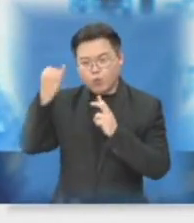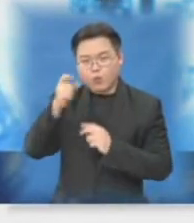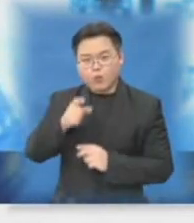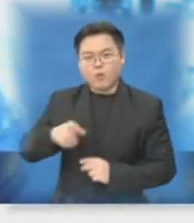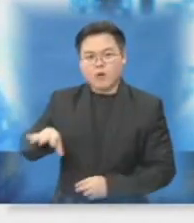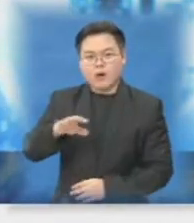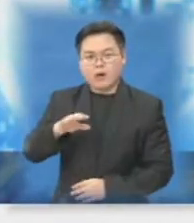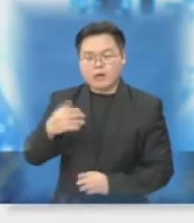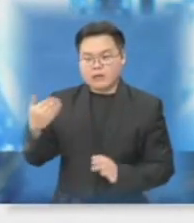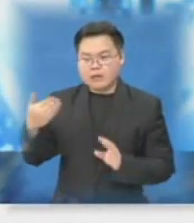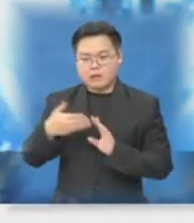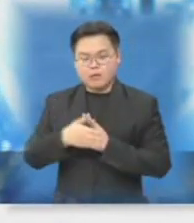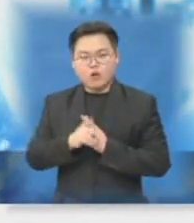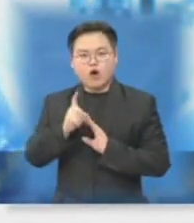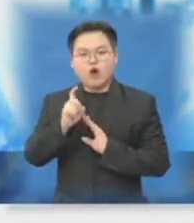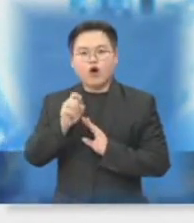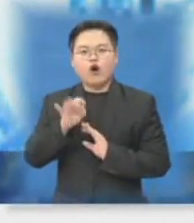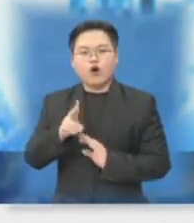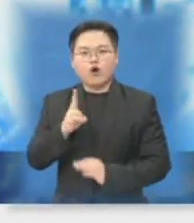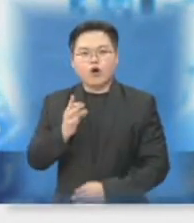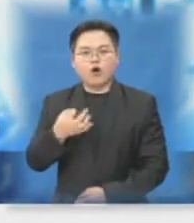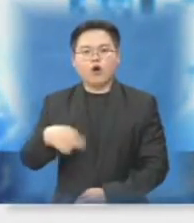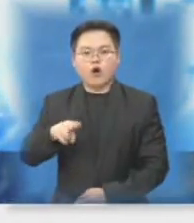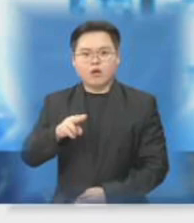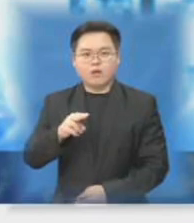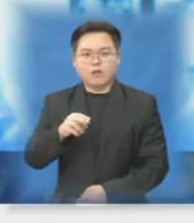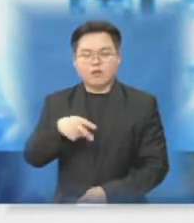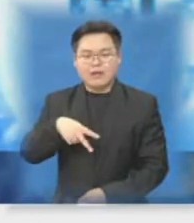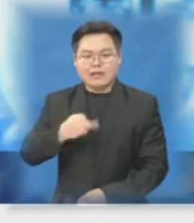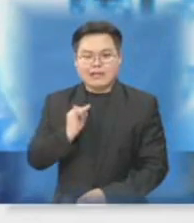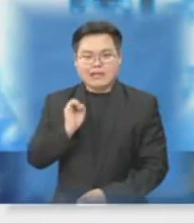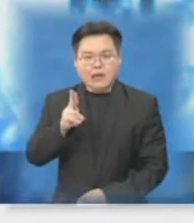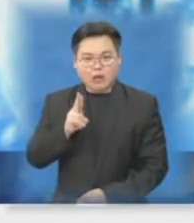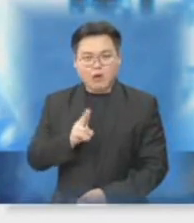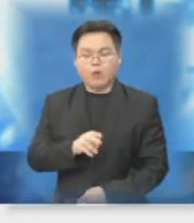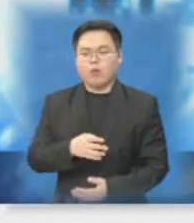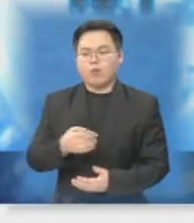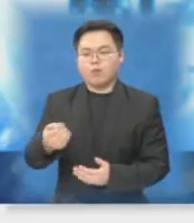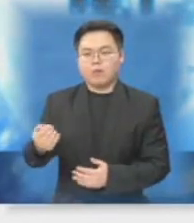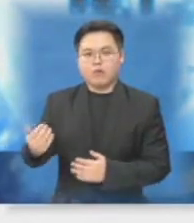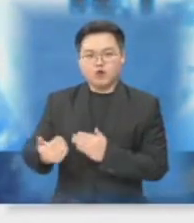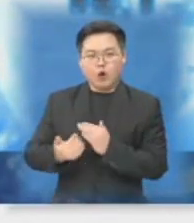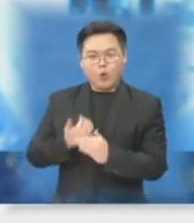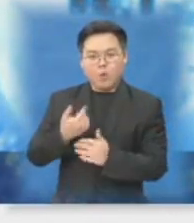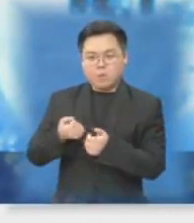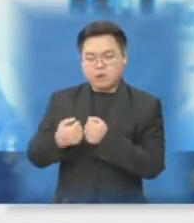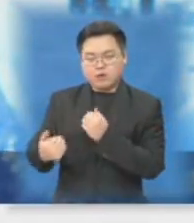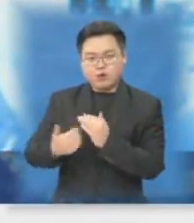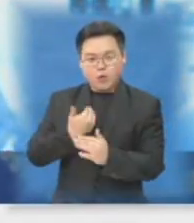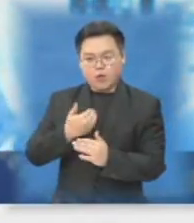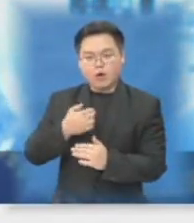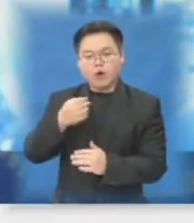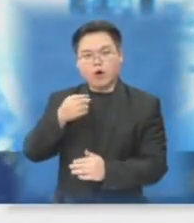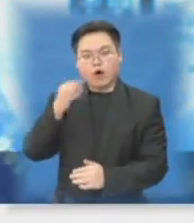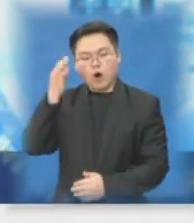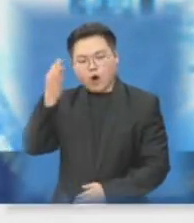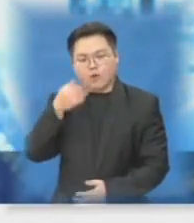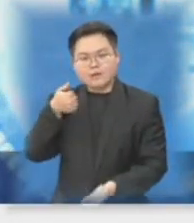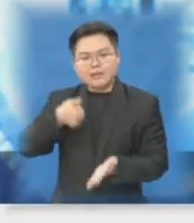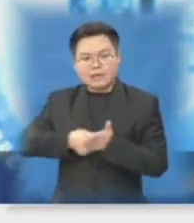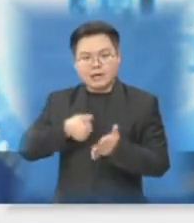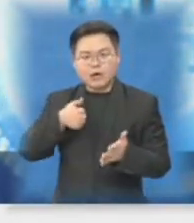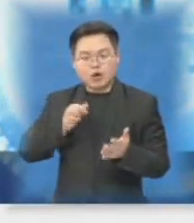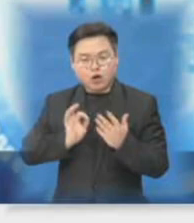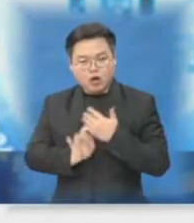код илгээгээд тэгээ бусын тоног төхөөр өмжөлт тото кодор дамжуулж тодорхой мэдээллийг одоо